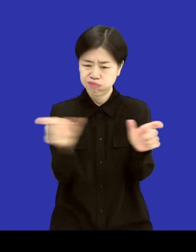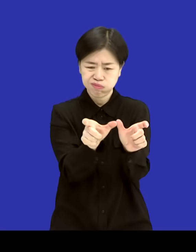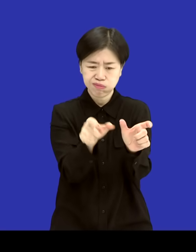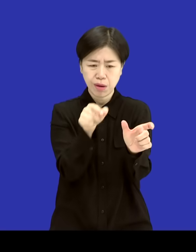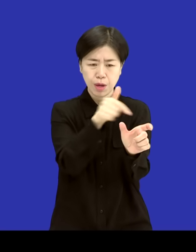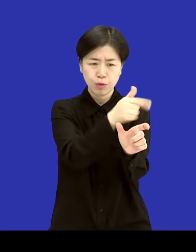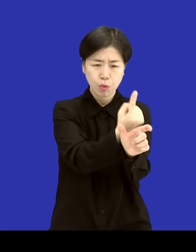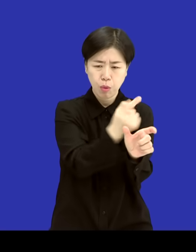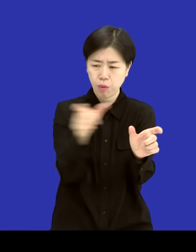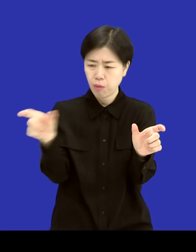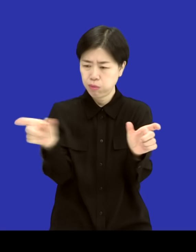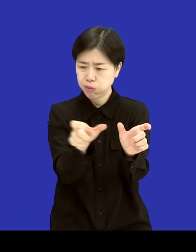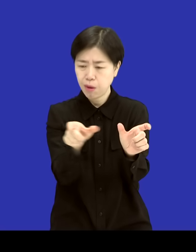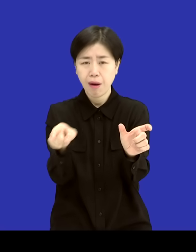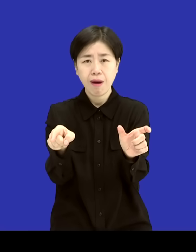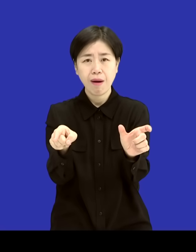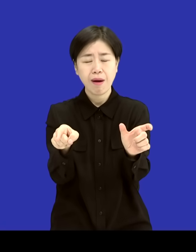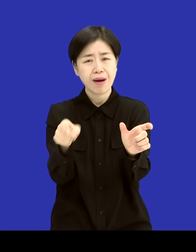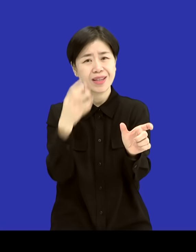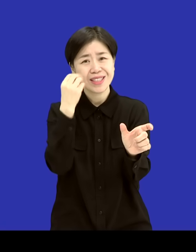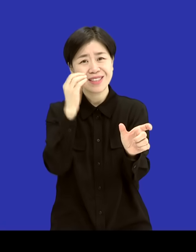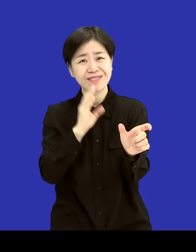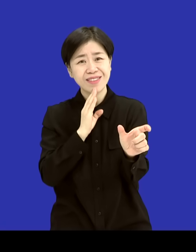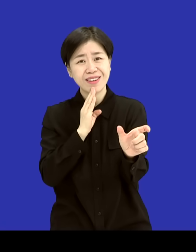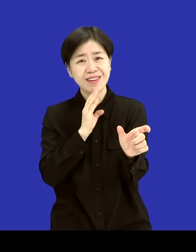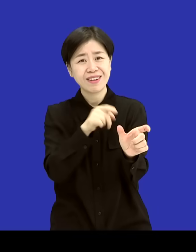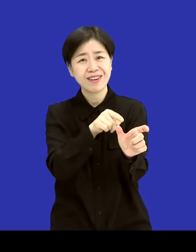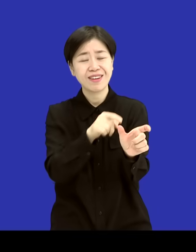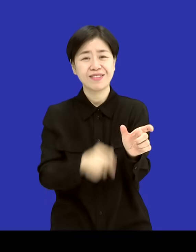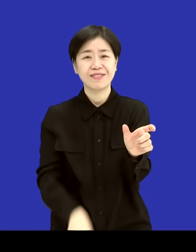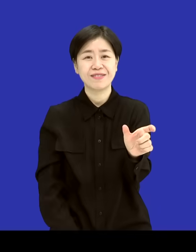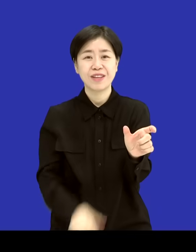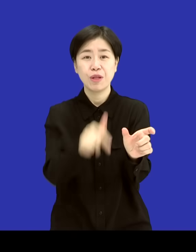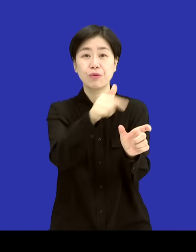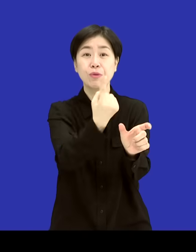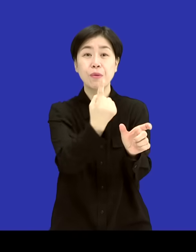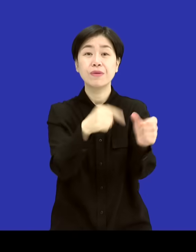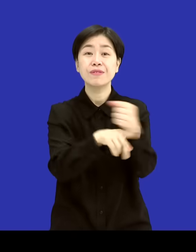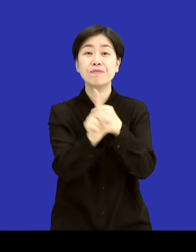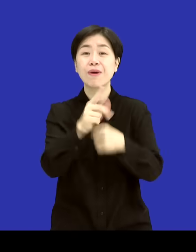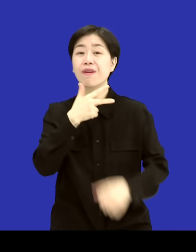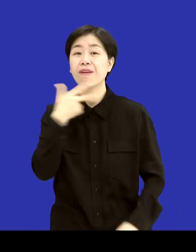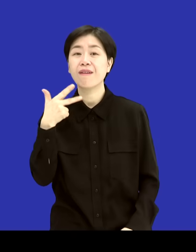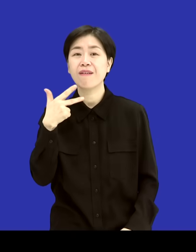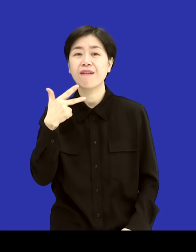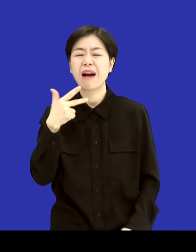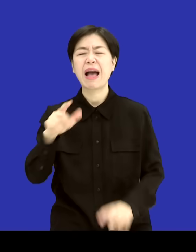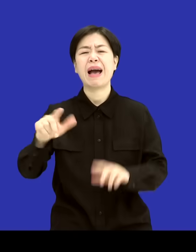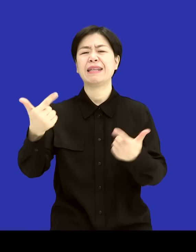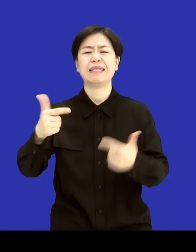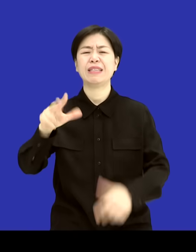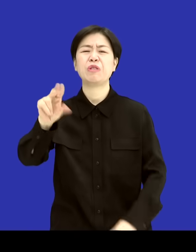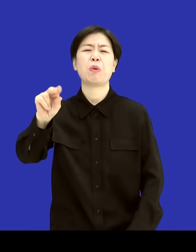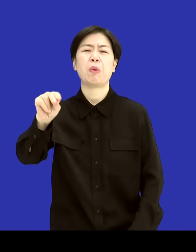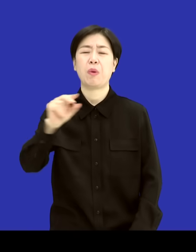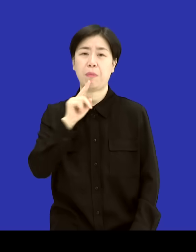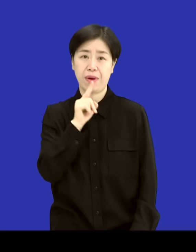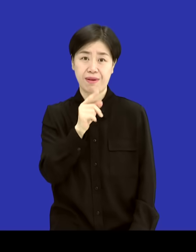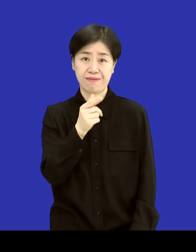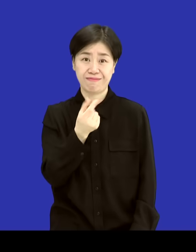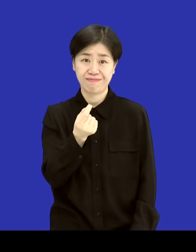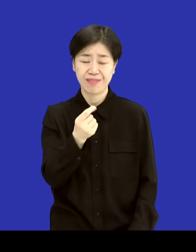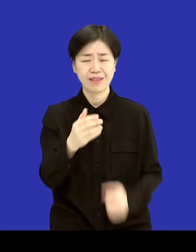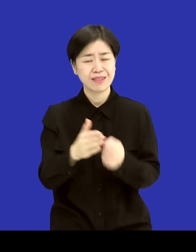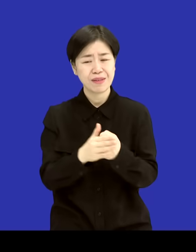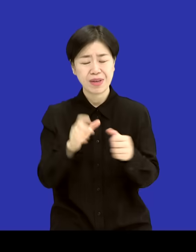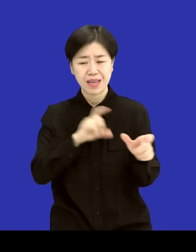영어 이름하고 붙이기가 좀 맞아요. 존노가 좀 그렇죠. 존노 형제 이렇게 하기가 그렇죠. 좀 발음을 좀 발음을 신경 많이 많이 써야 돼요. 또